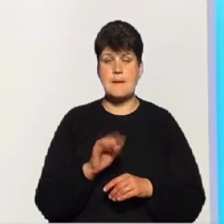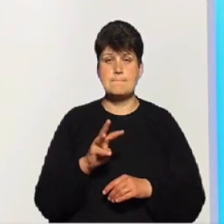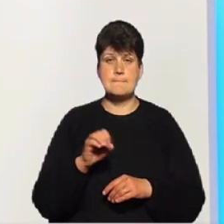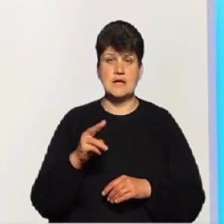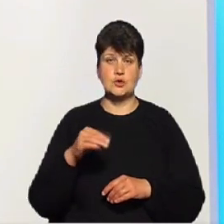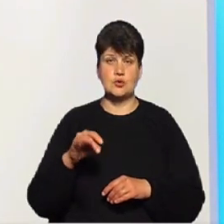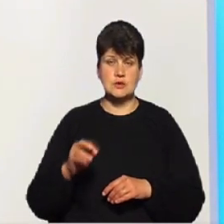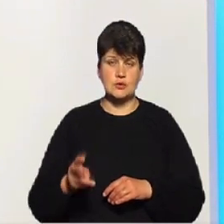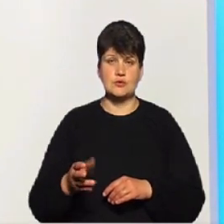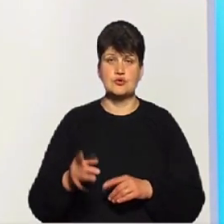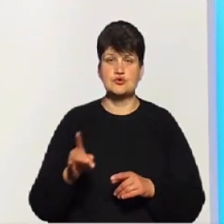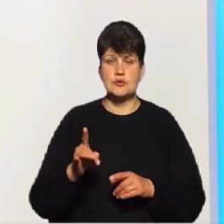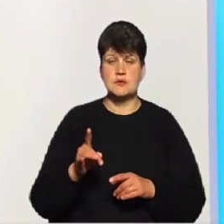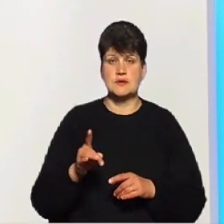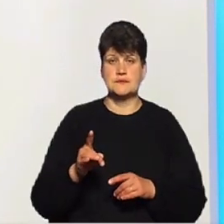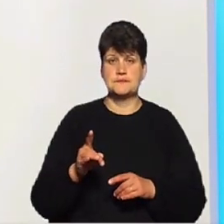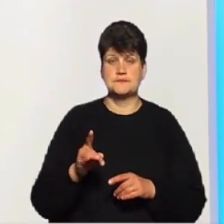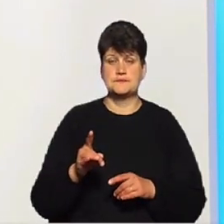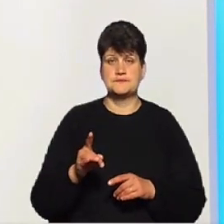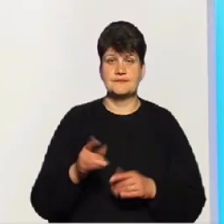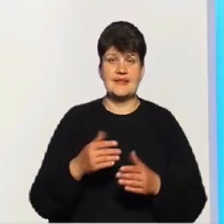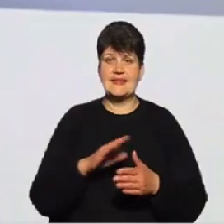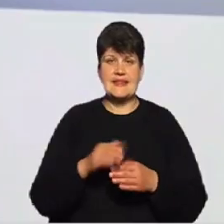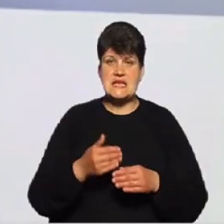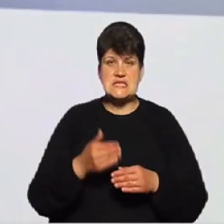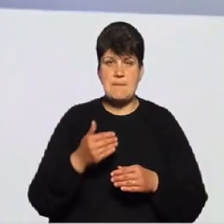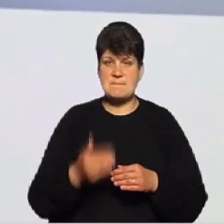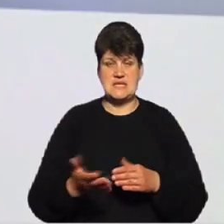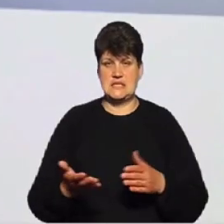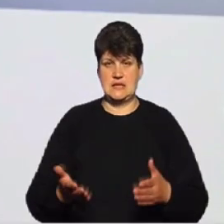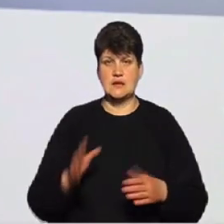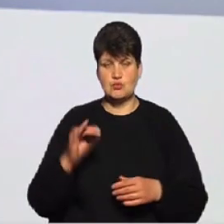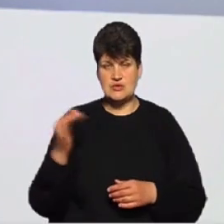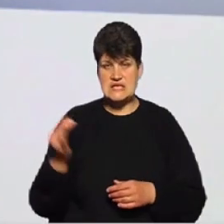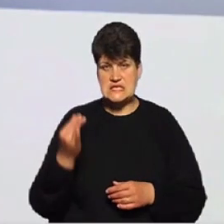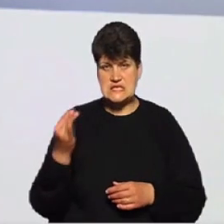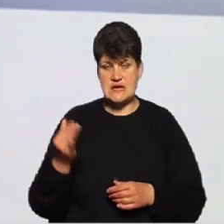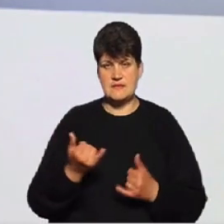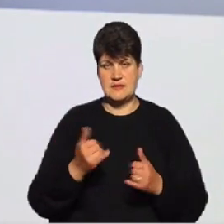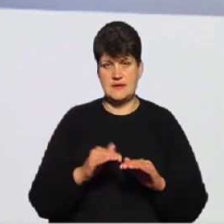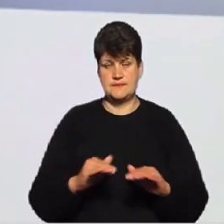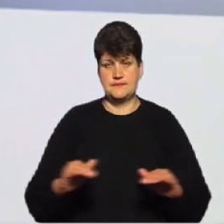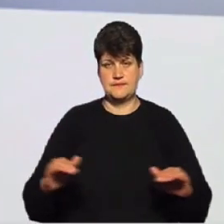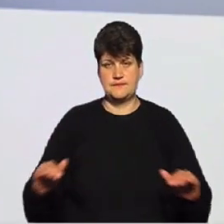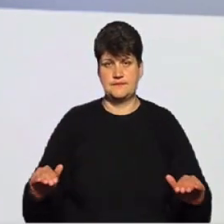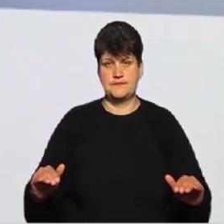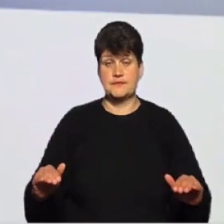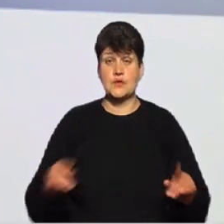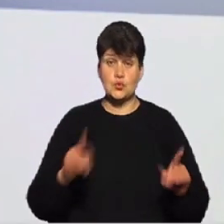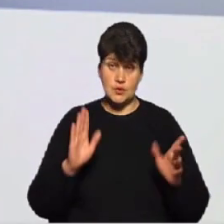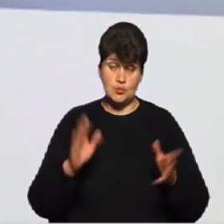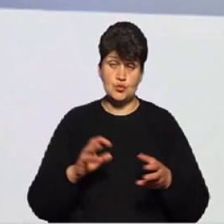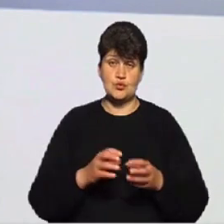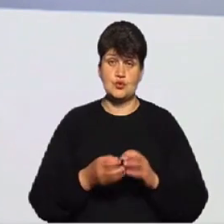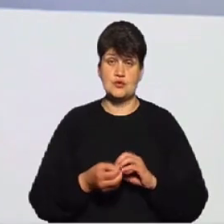методикою, щоб, скажімо, не запізнитися. Та й бути цікавим. І бути цікавим, так, для своїх дітей. І тоді будуть